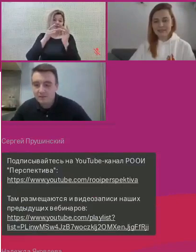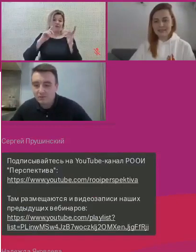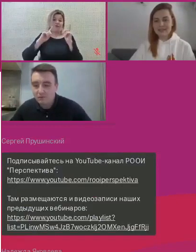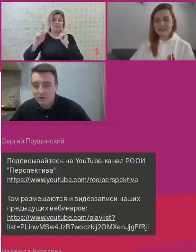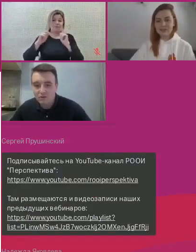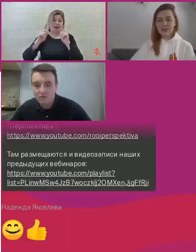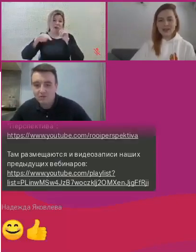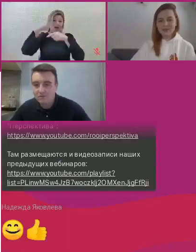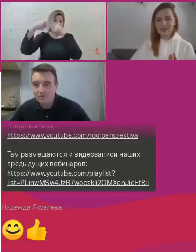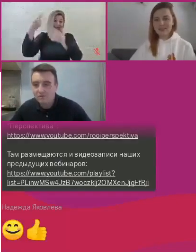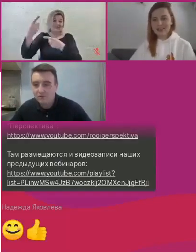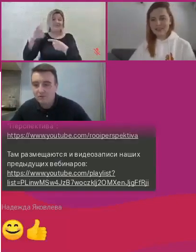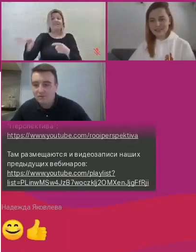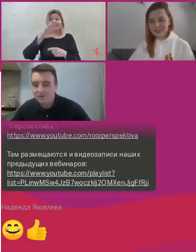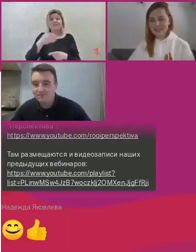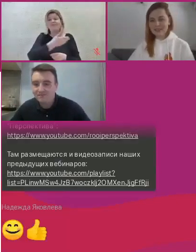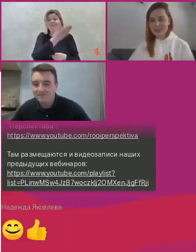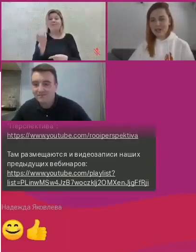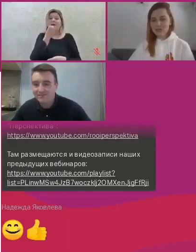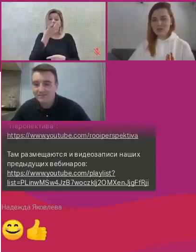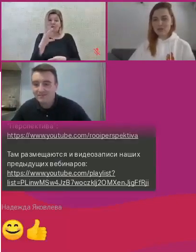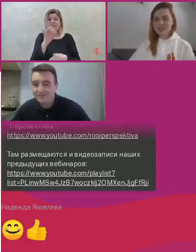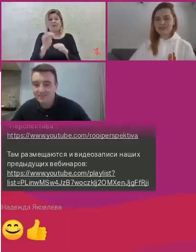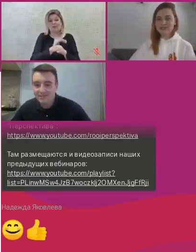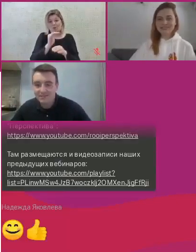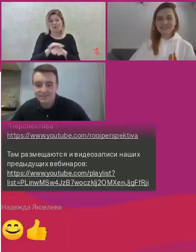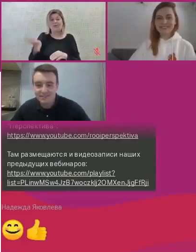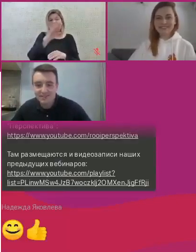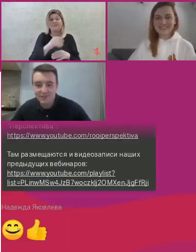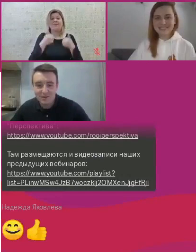вебинарах. Всего вам хорошего. Ура! Всего доброго. Всем